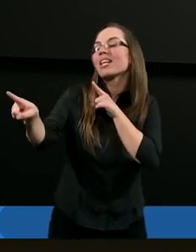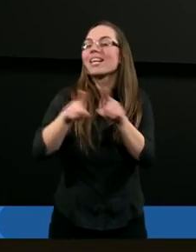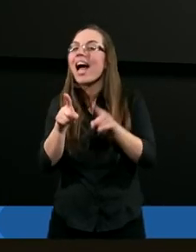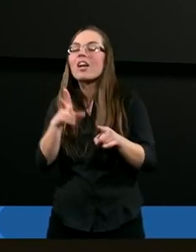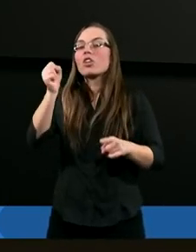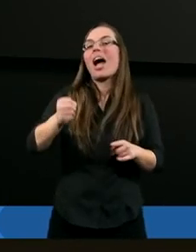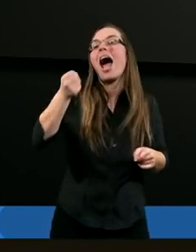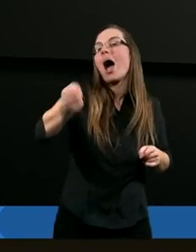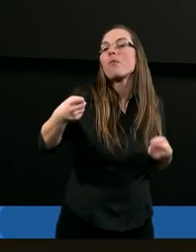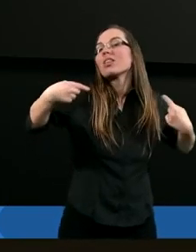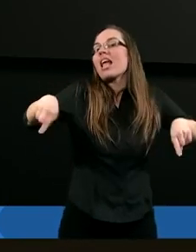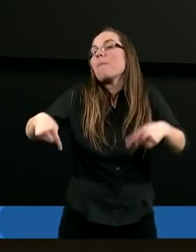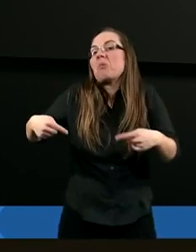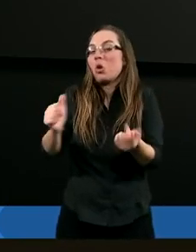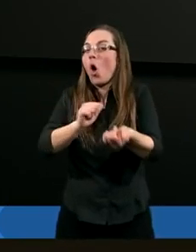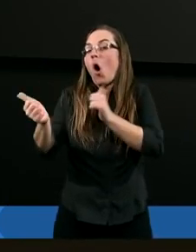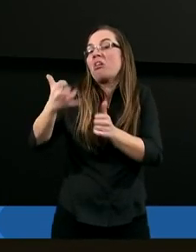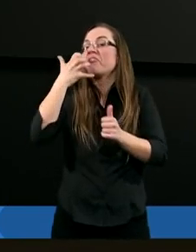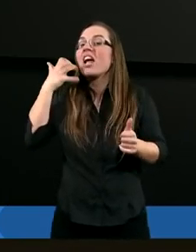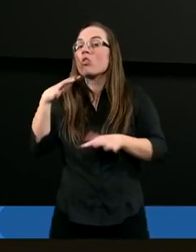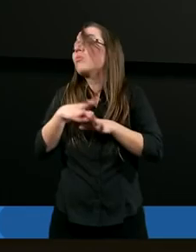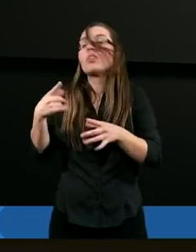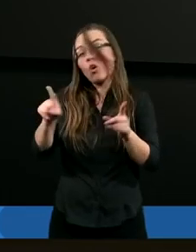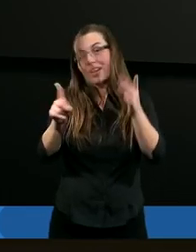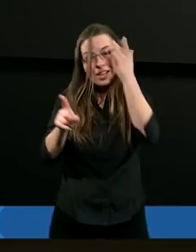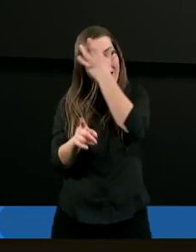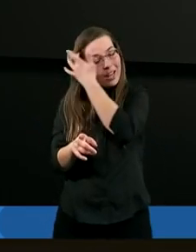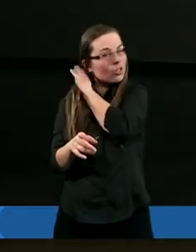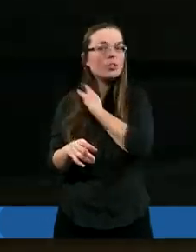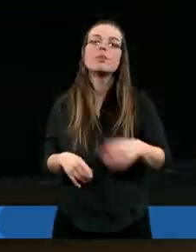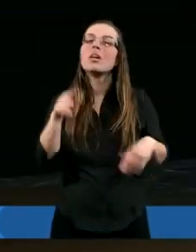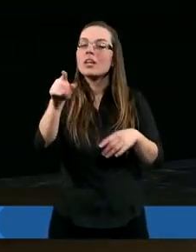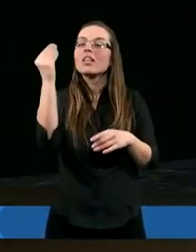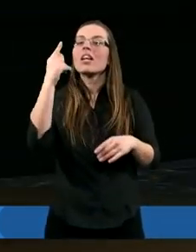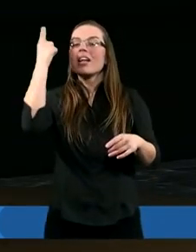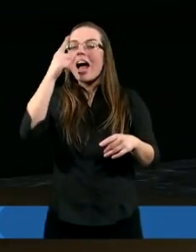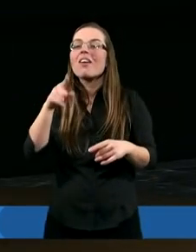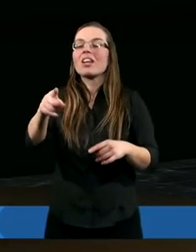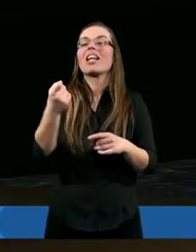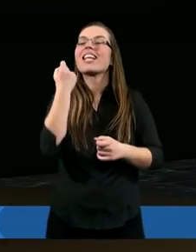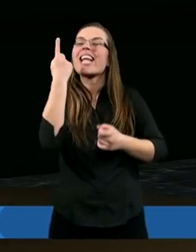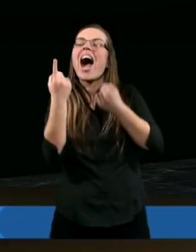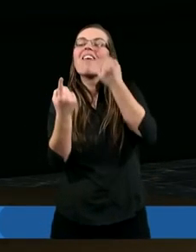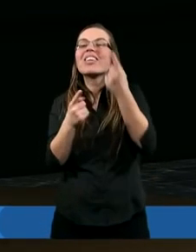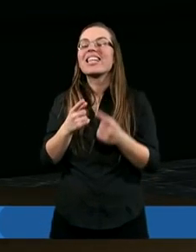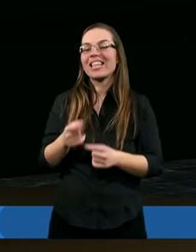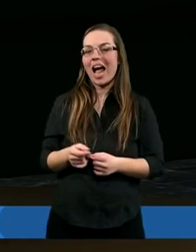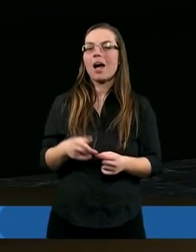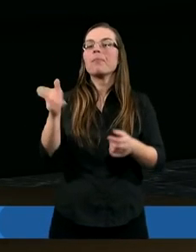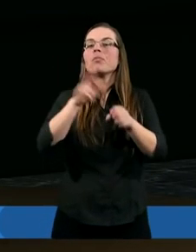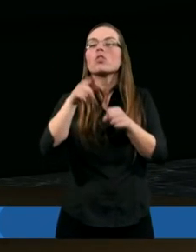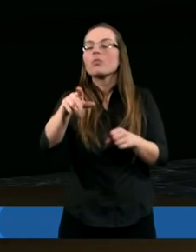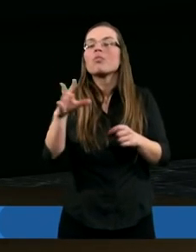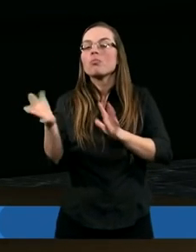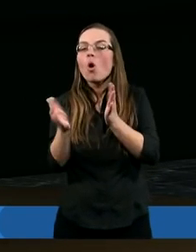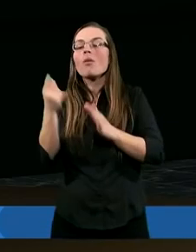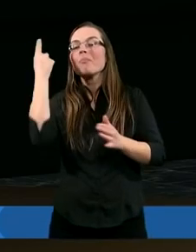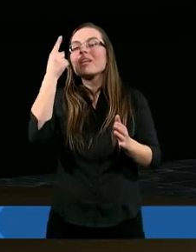znaczy, że apostołowie nie byli ochrzczeni wcześniej Duchem Świętym. A ja się zastanawiam, chodzą mi takie bardzo